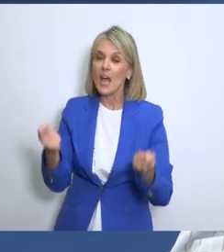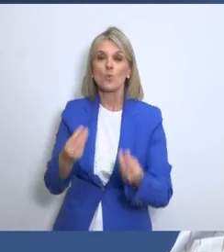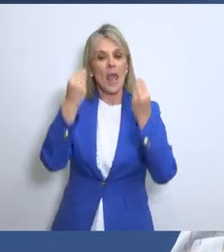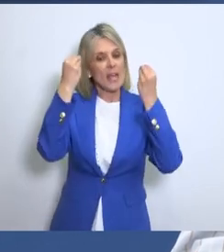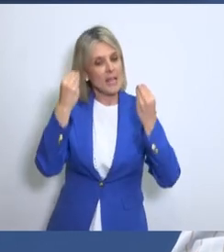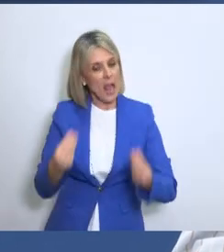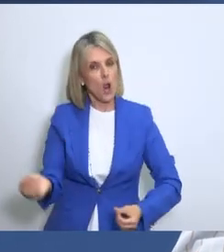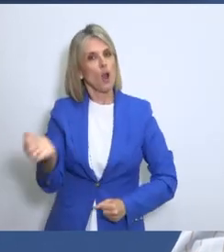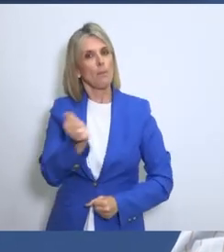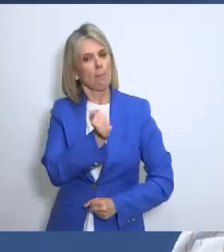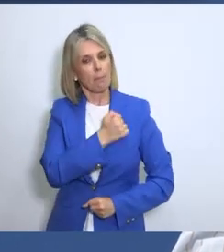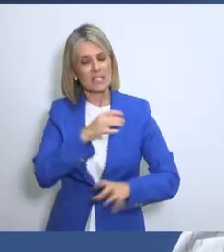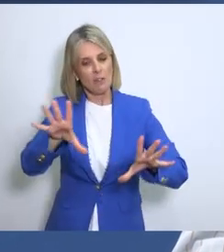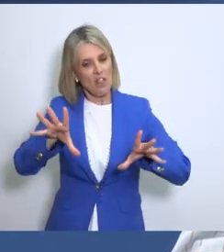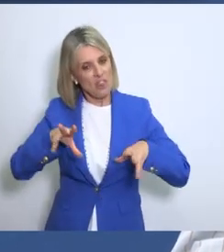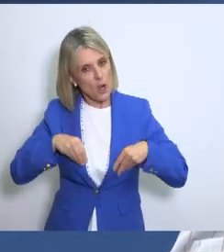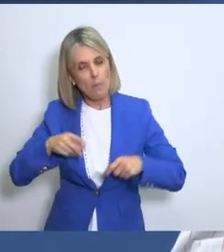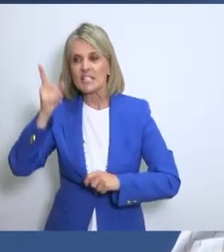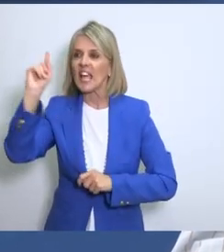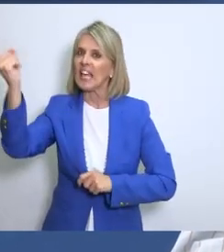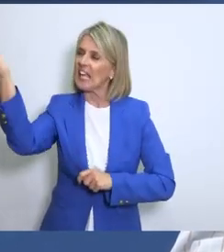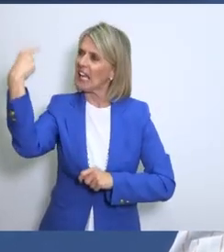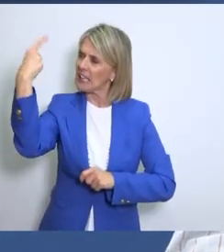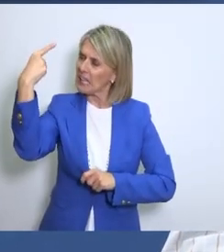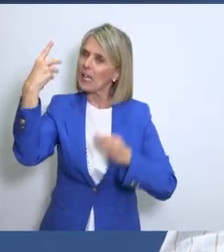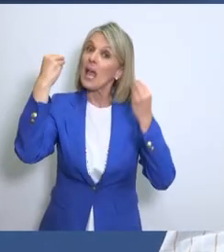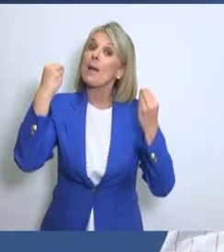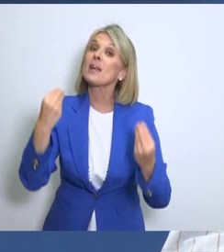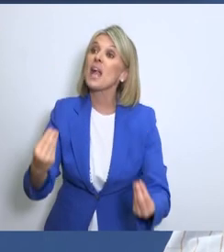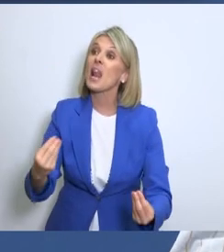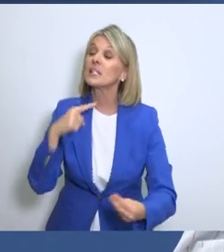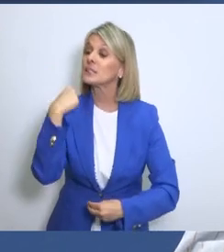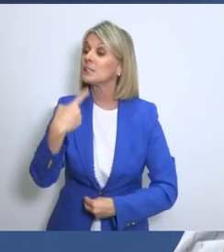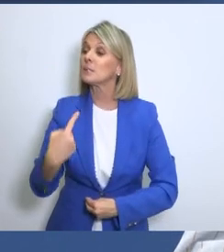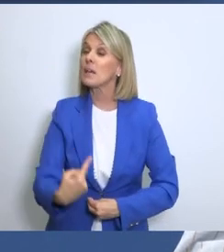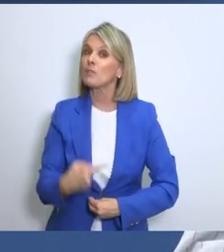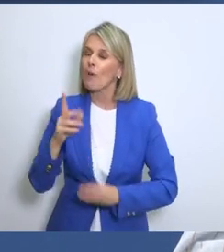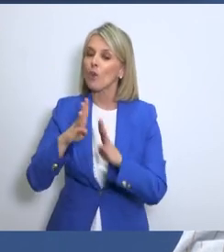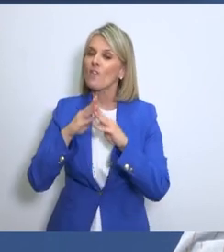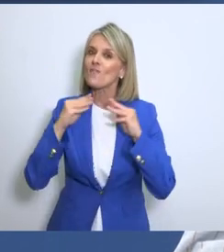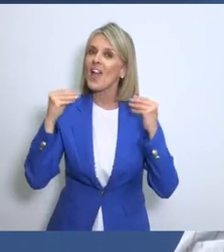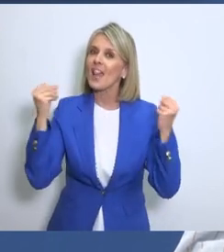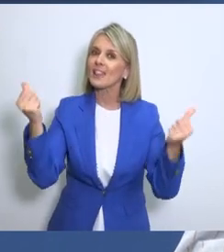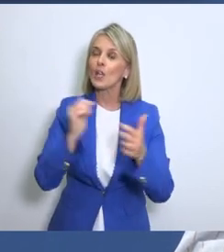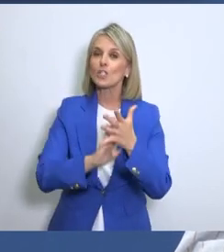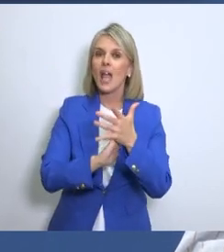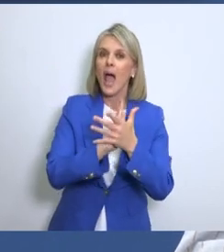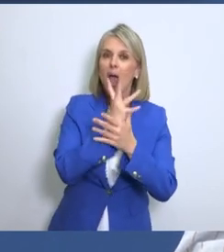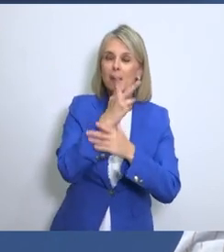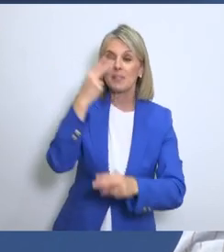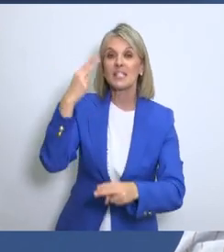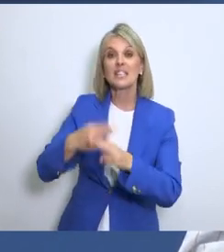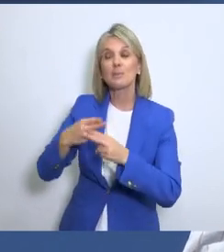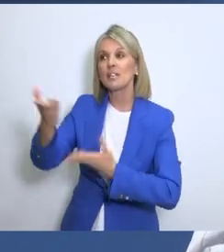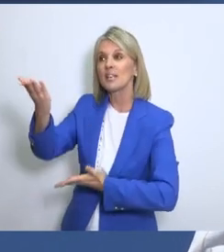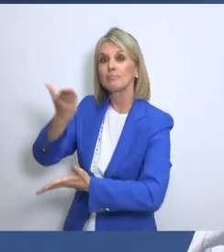Αυτή τη δεχόμαστε από όλους, γιατί νομίζουμε ότι είναι μια βελτίωση, μια σημαντική